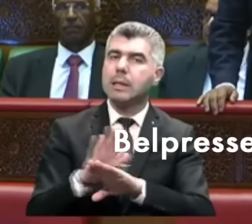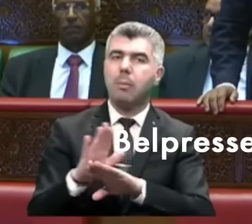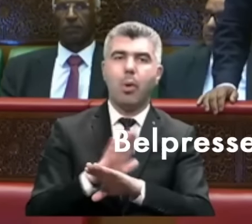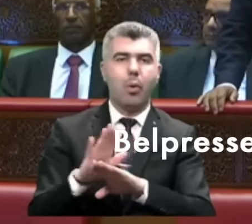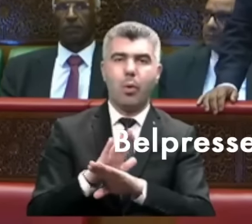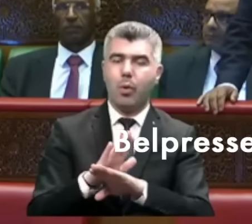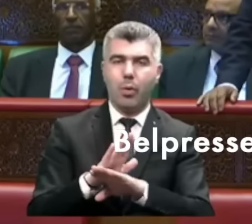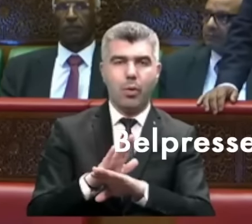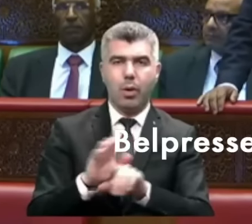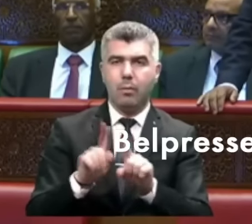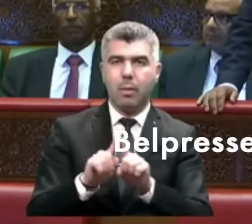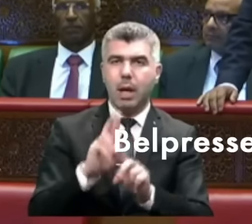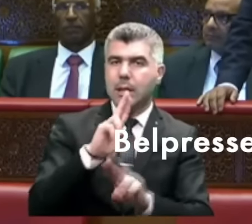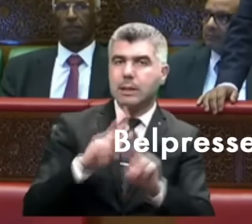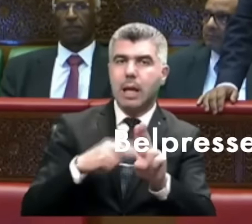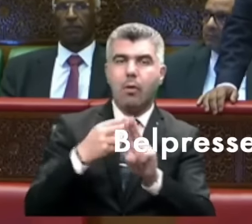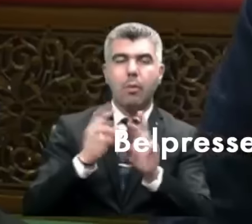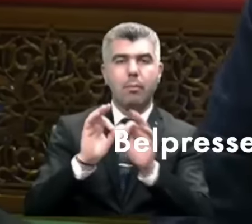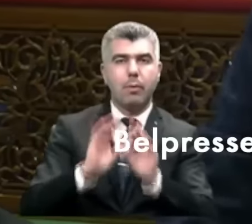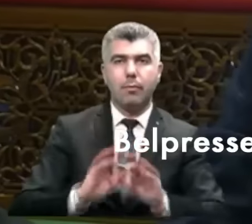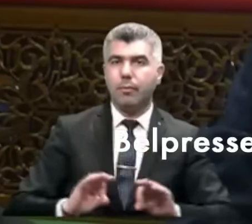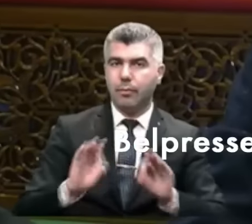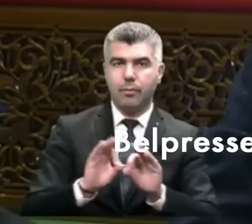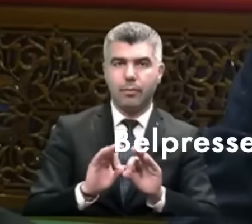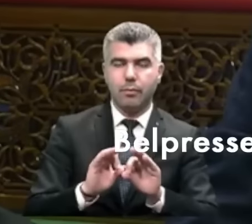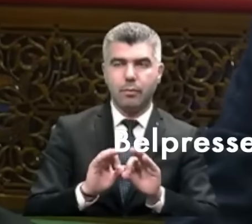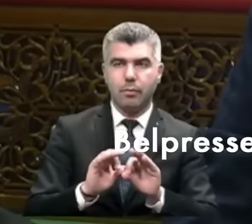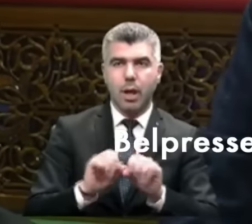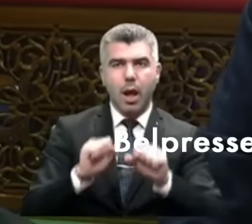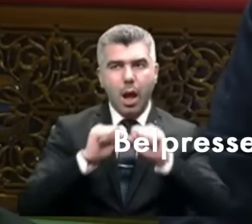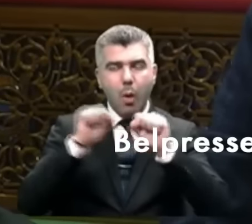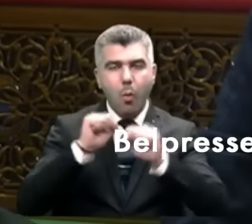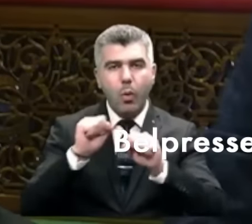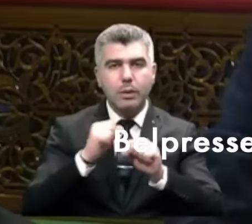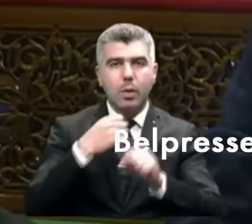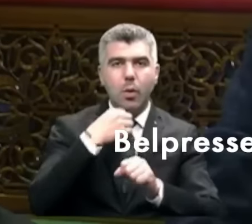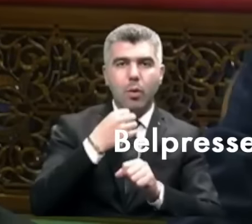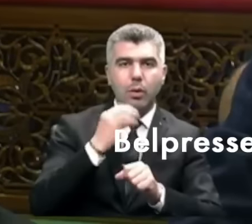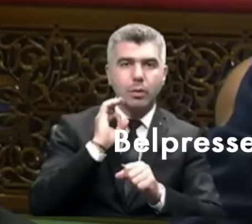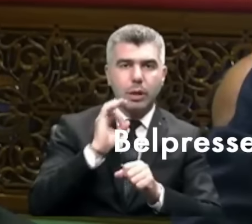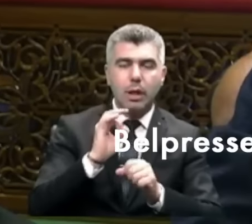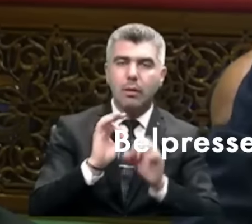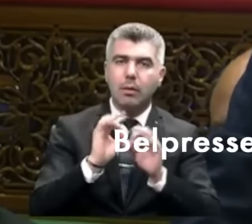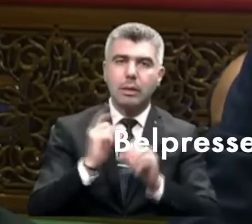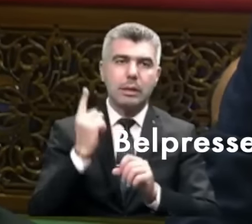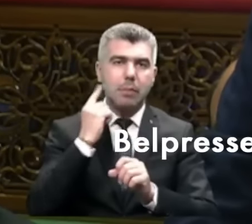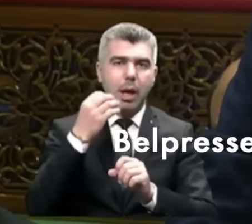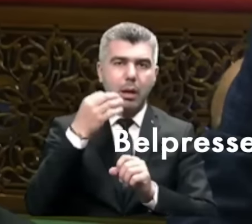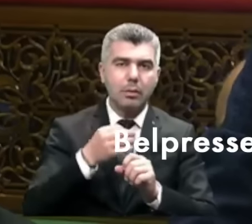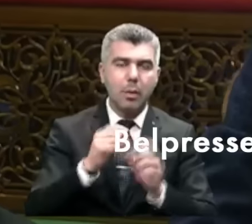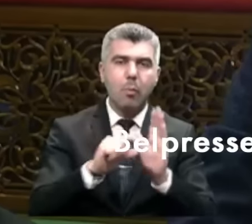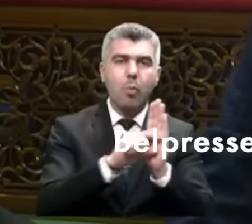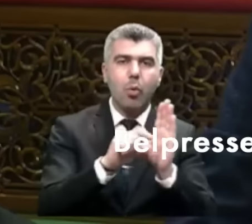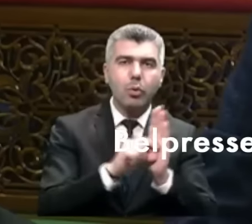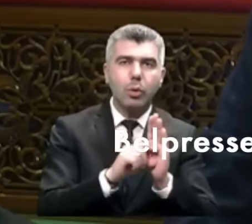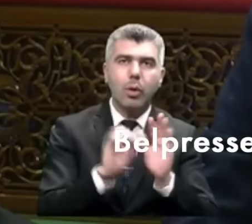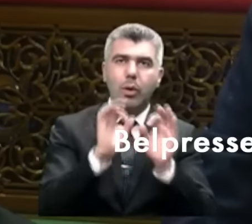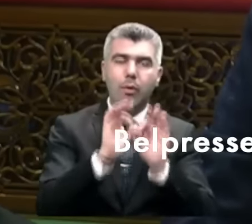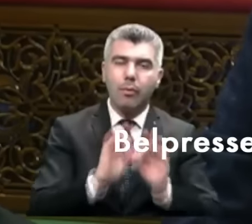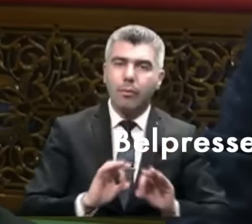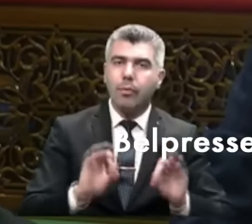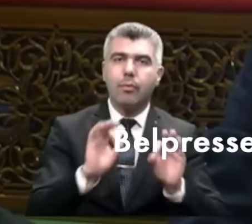التجاوب مع طلباتنا ولم نحتج على انه لم نسمع المواضيع